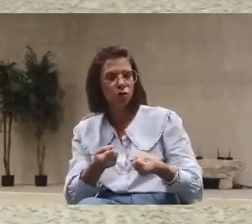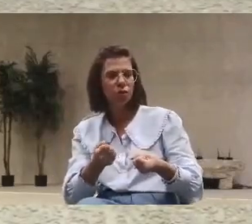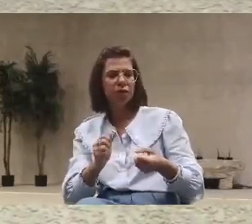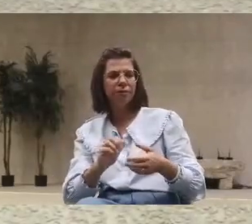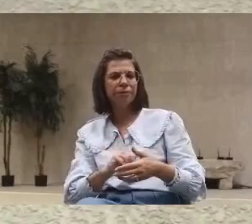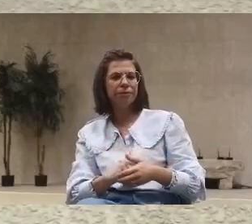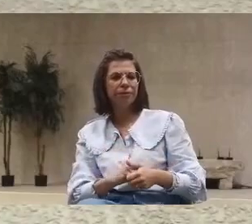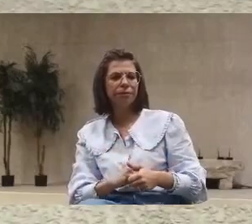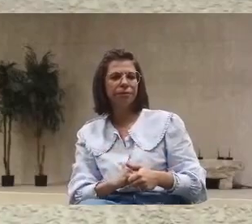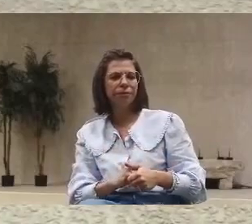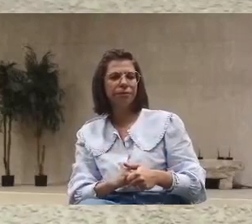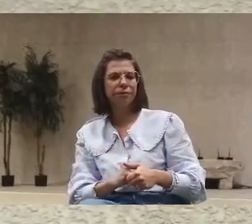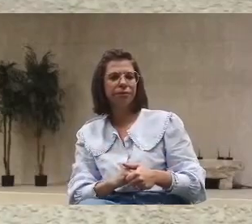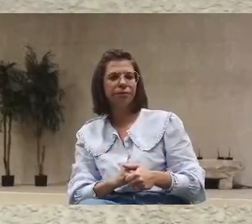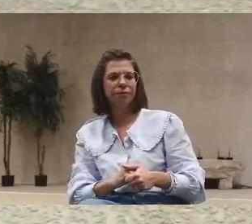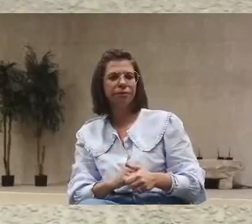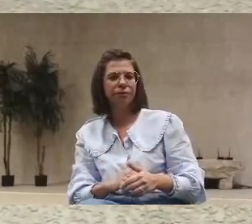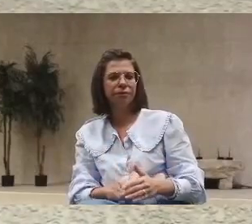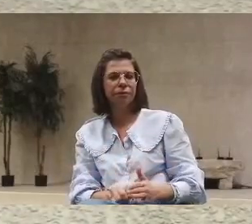et l'évangile